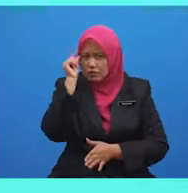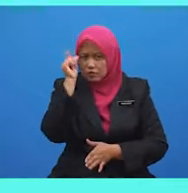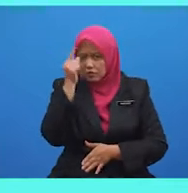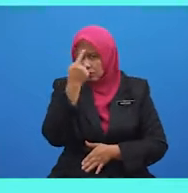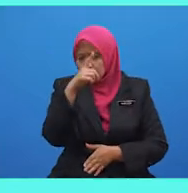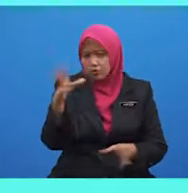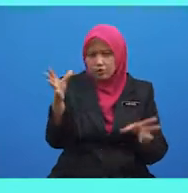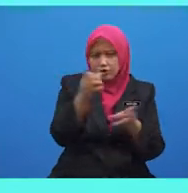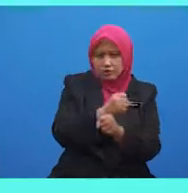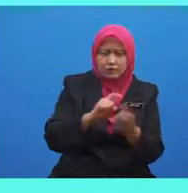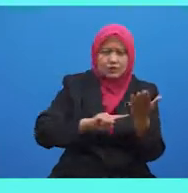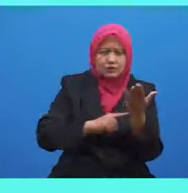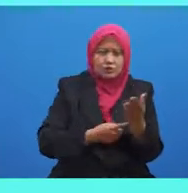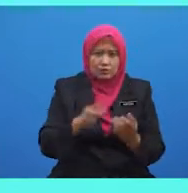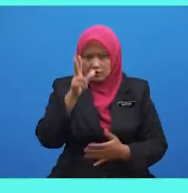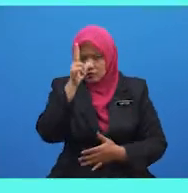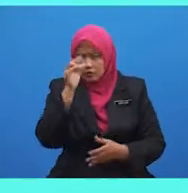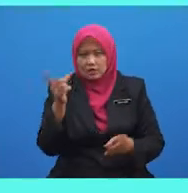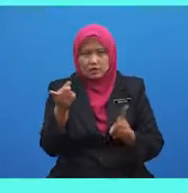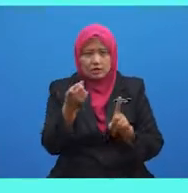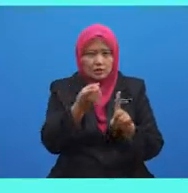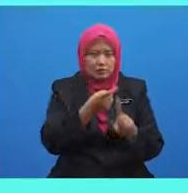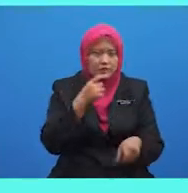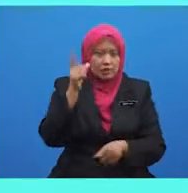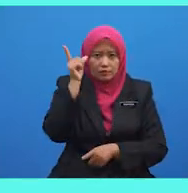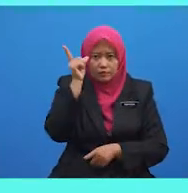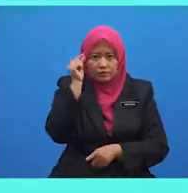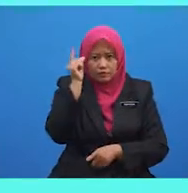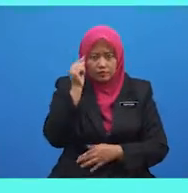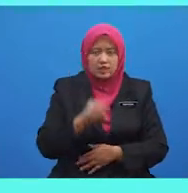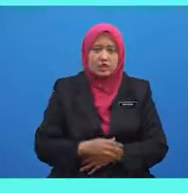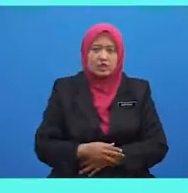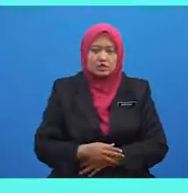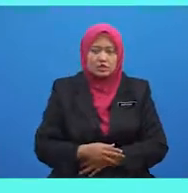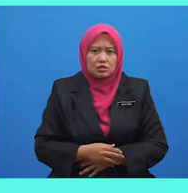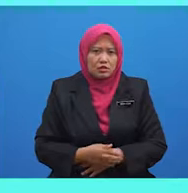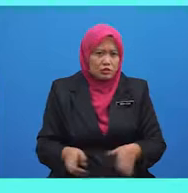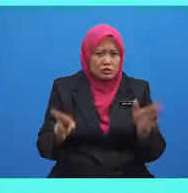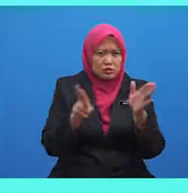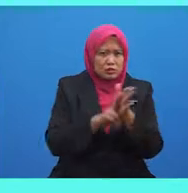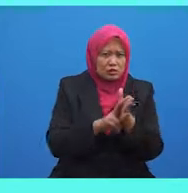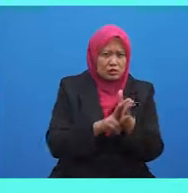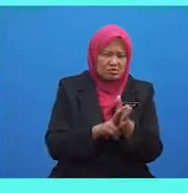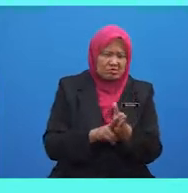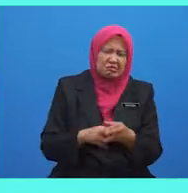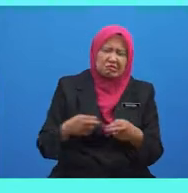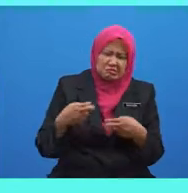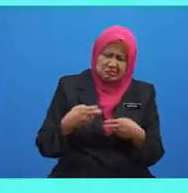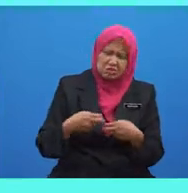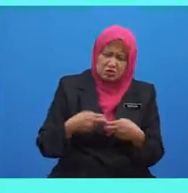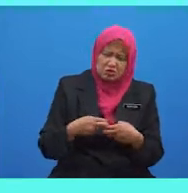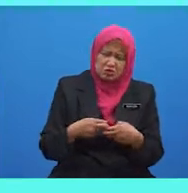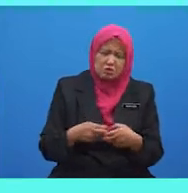hendak merampas semula Melaka daripada Portugis. Serangan ini menjadi semakin rumit